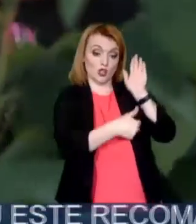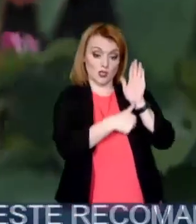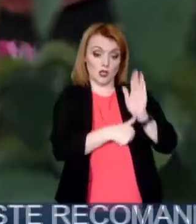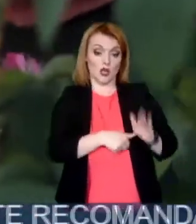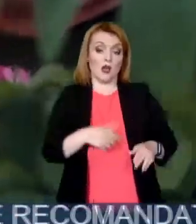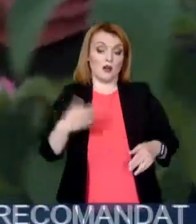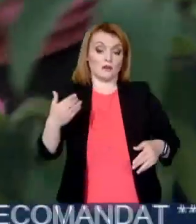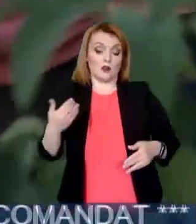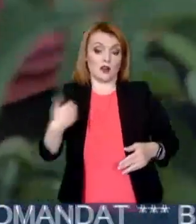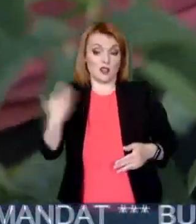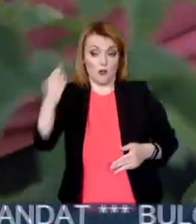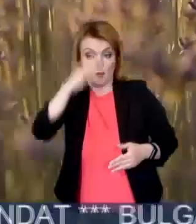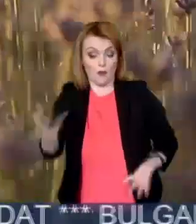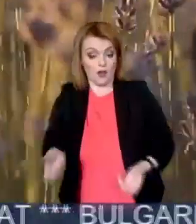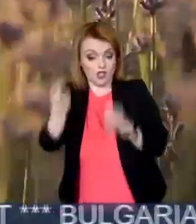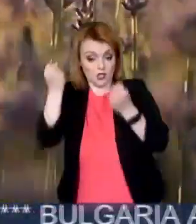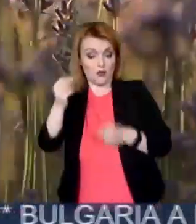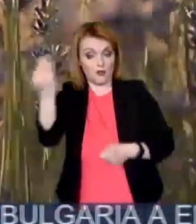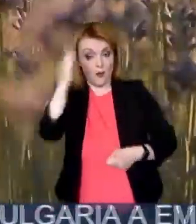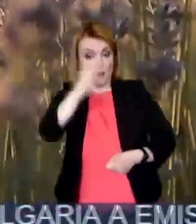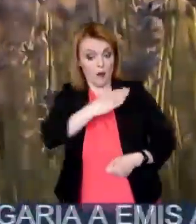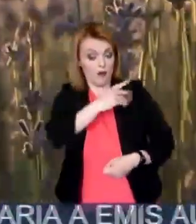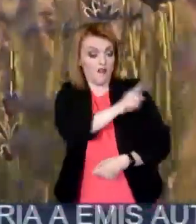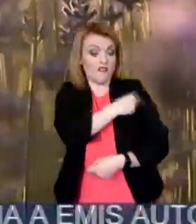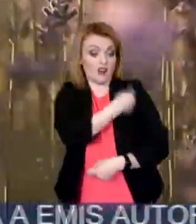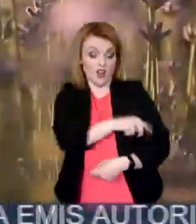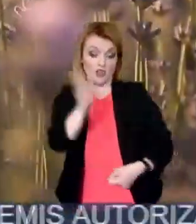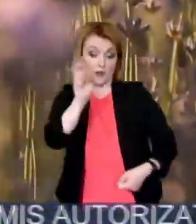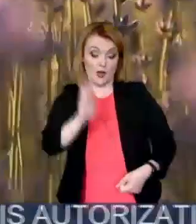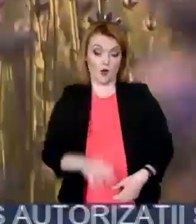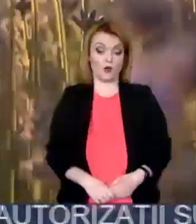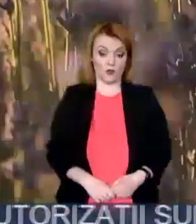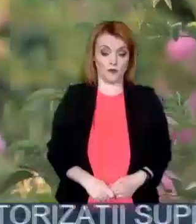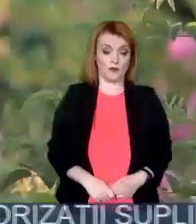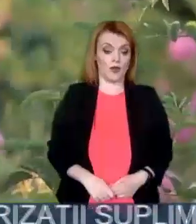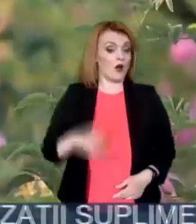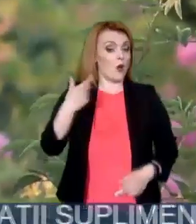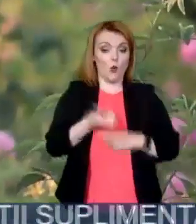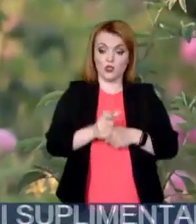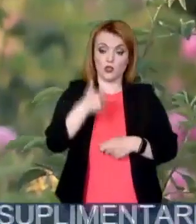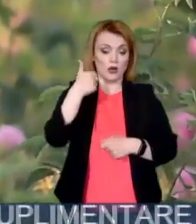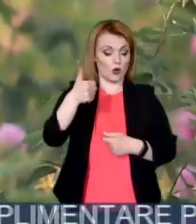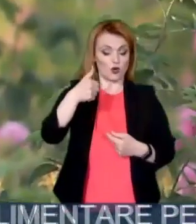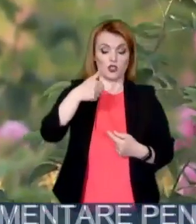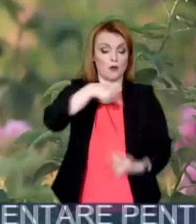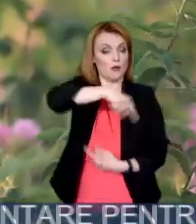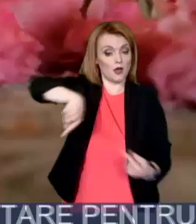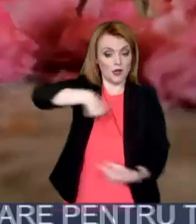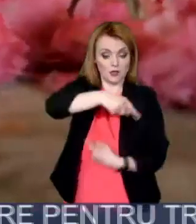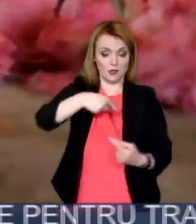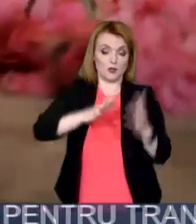fie susținută de tatăl său, doctor în biologie. Este o afacere nobilă, o afacere cu plante medicinale,